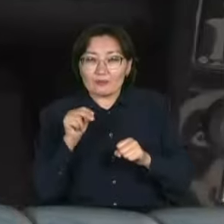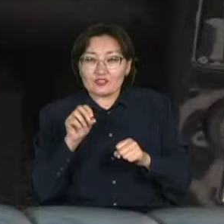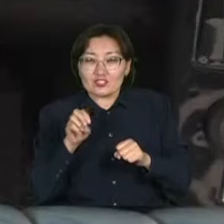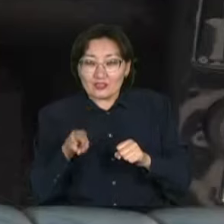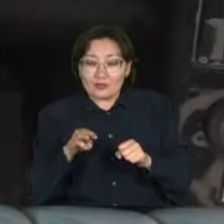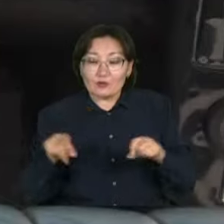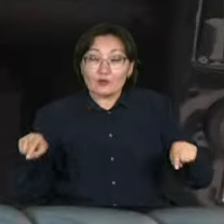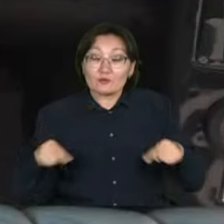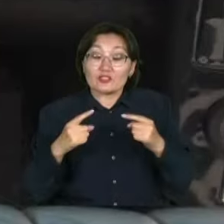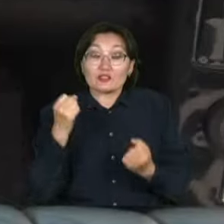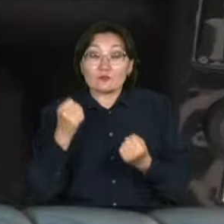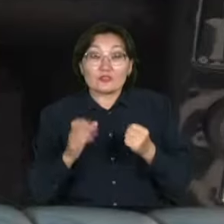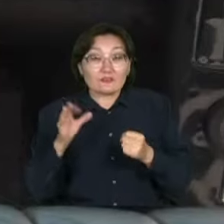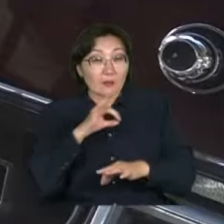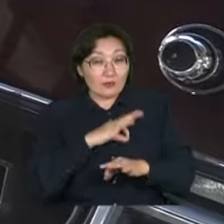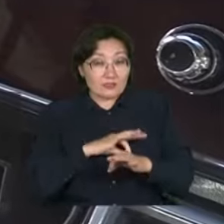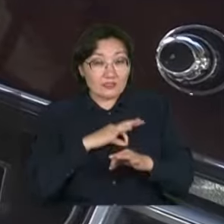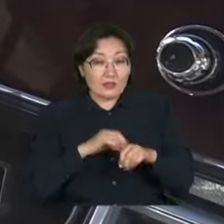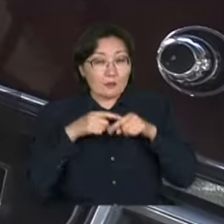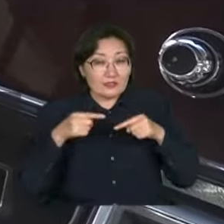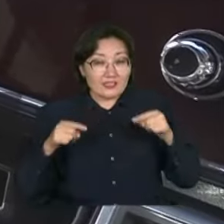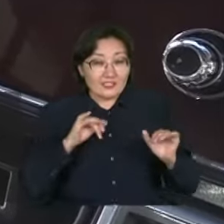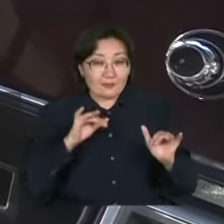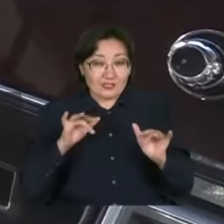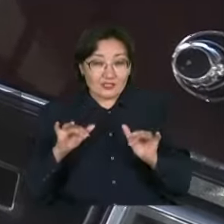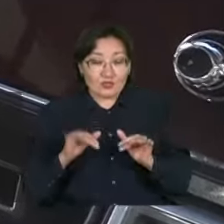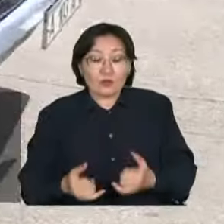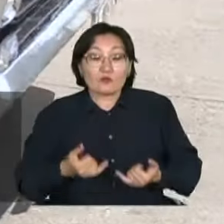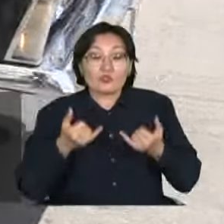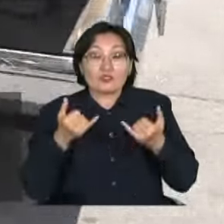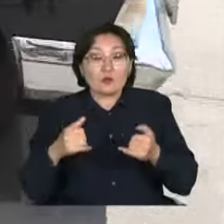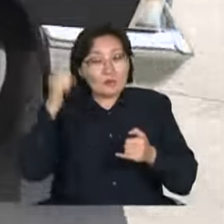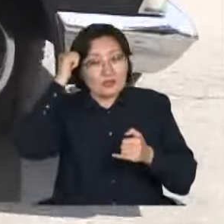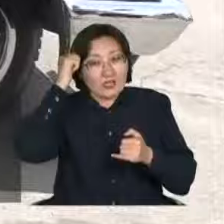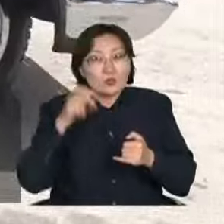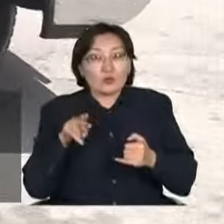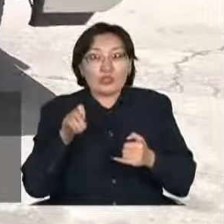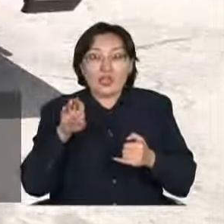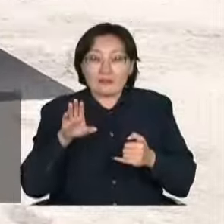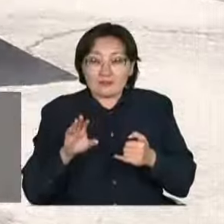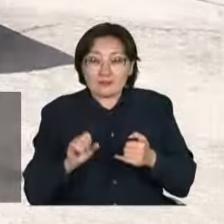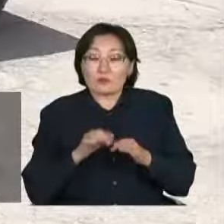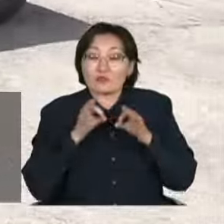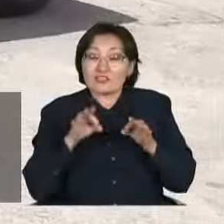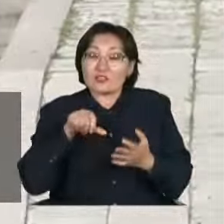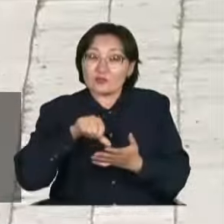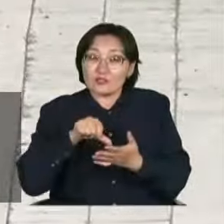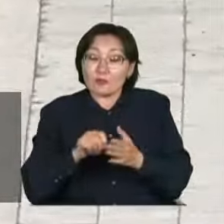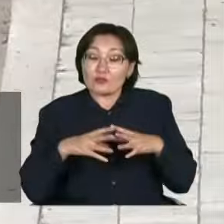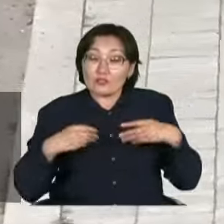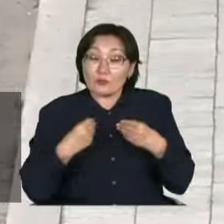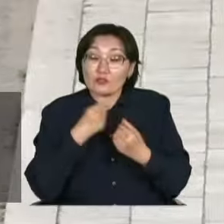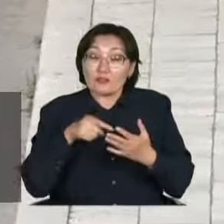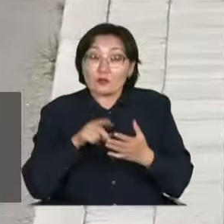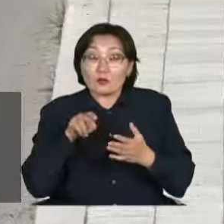Восстановленный ЗИЛ-114 будет использоваться на различных мероприятиях, посвященных памяти Динмухамеда Кунаева. По словам представителей фонда, в